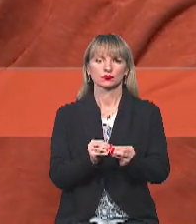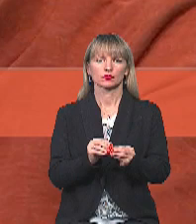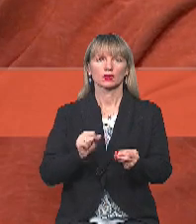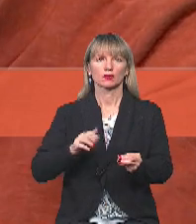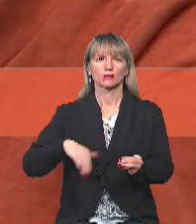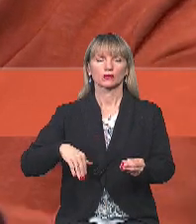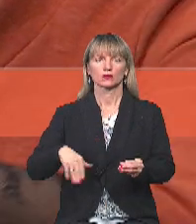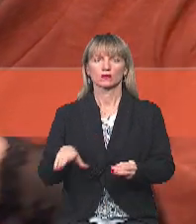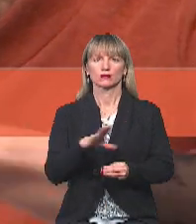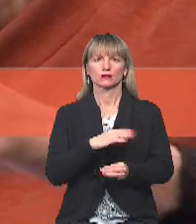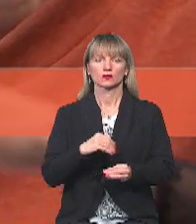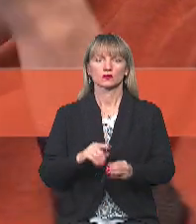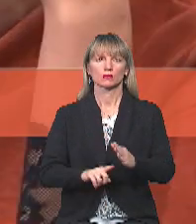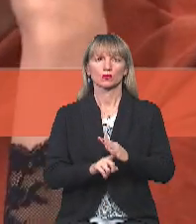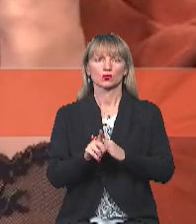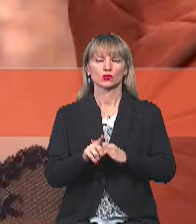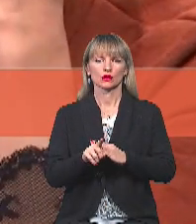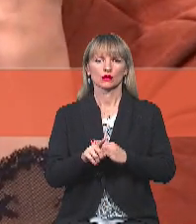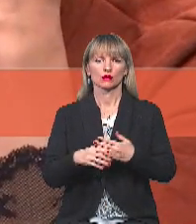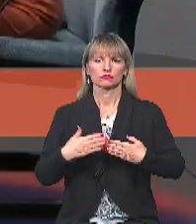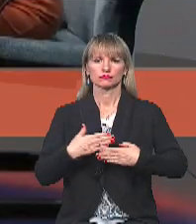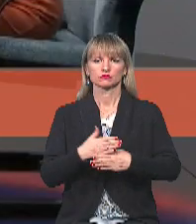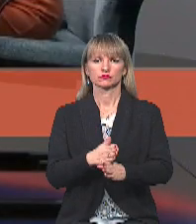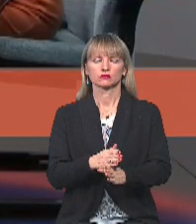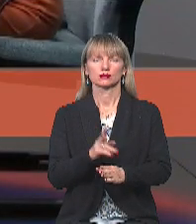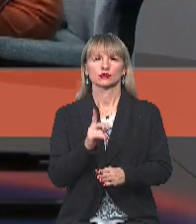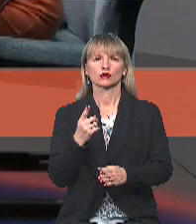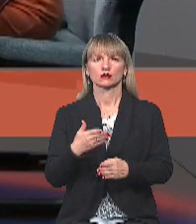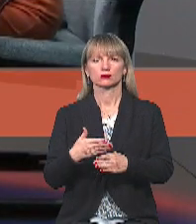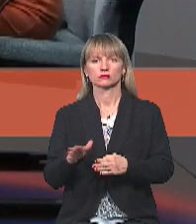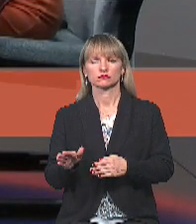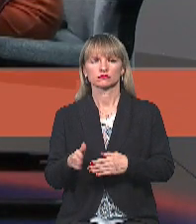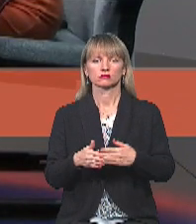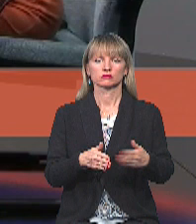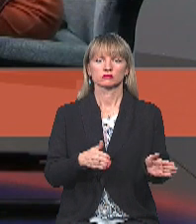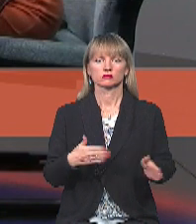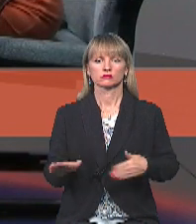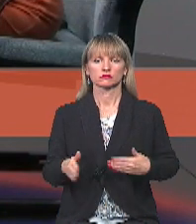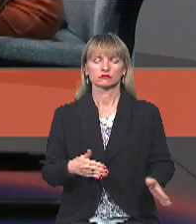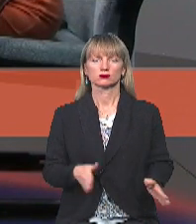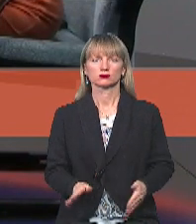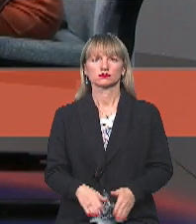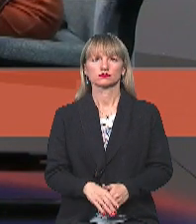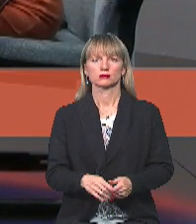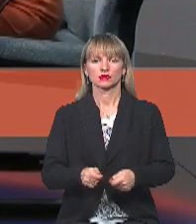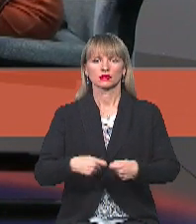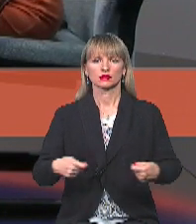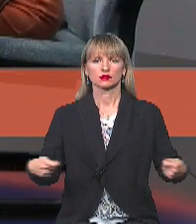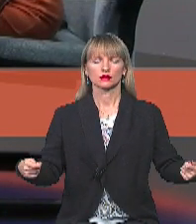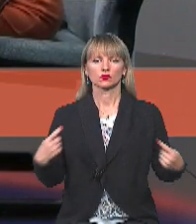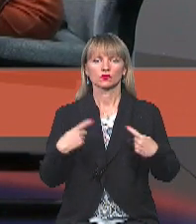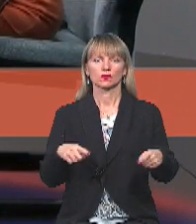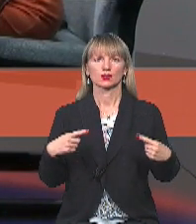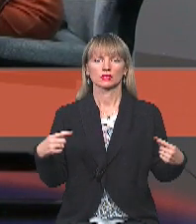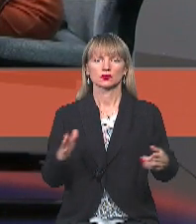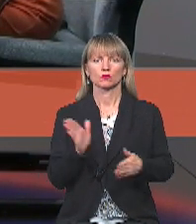воно якось все почало розпадатися. Хтось один відколовся, ще один відколовся, там його, знаєте, розтягнули в різні